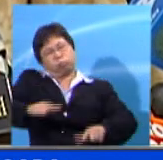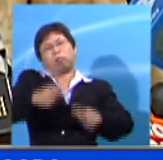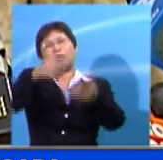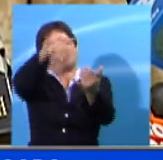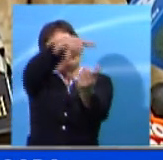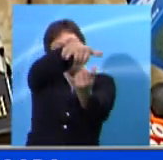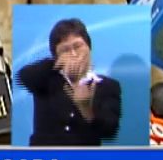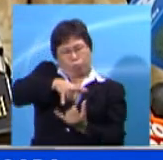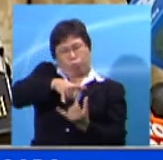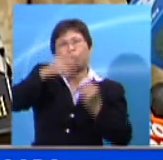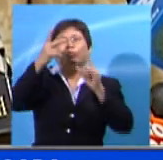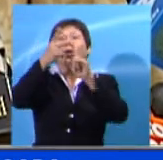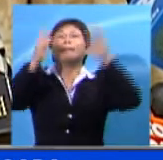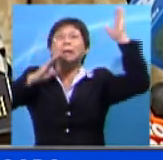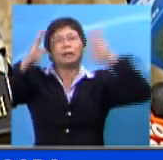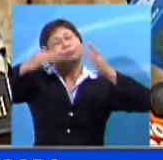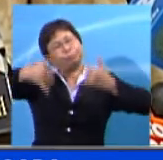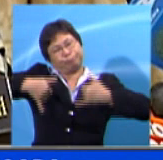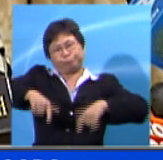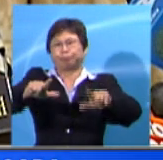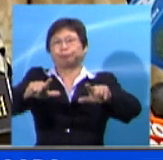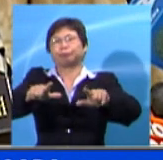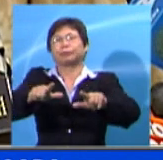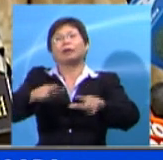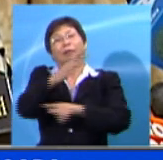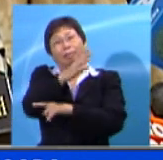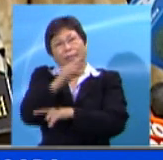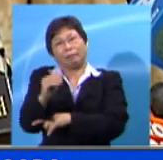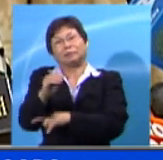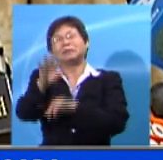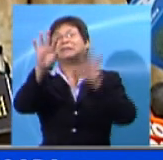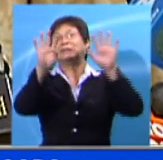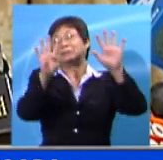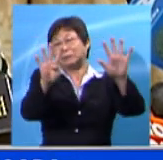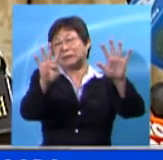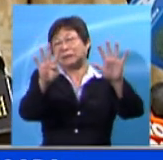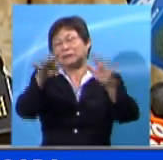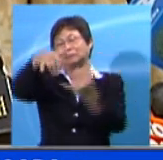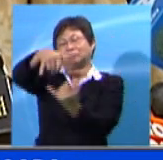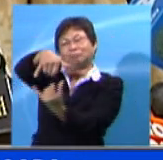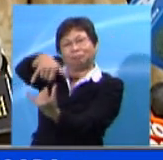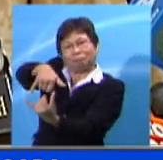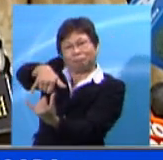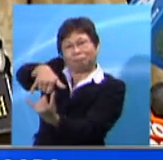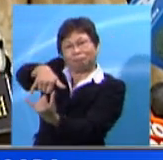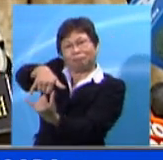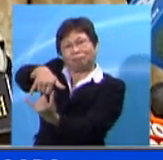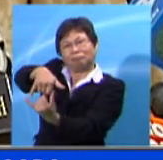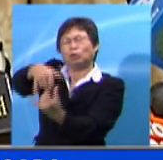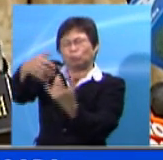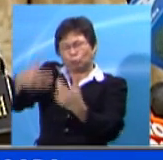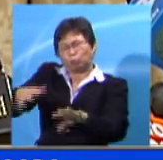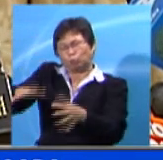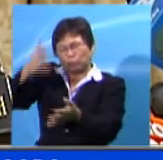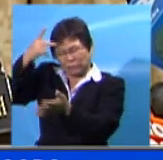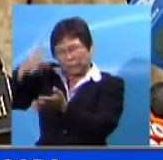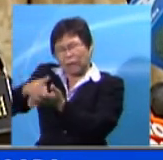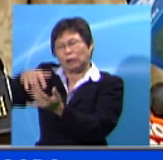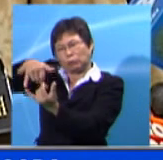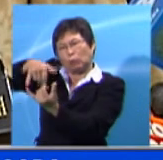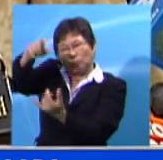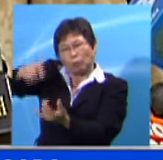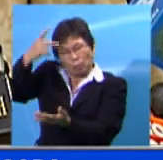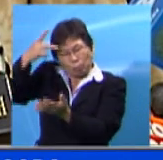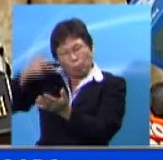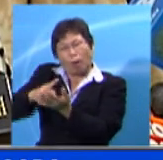dibawa pulangak lagi jenazah yang walaupun sudah dikenal pasti perlu